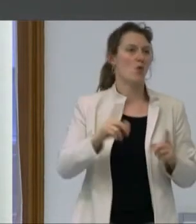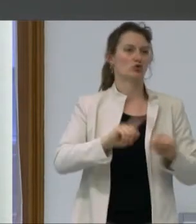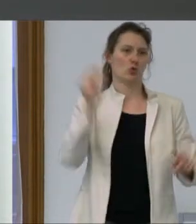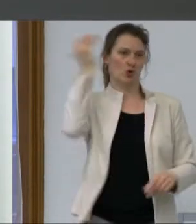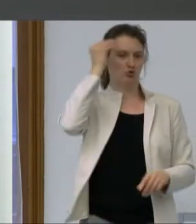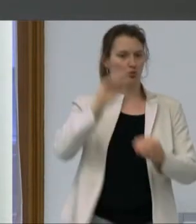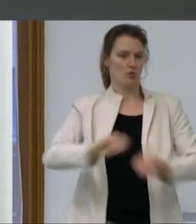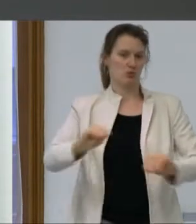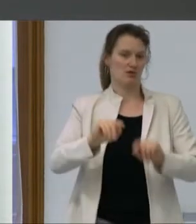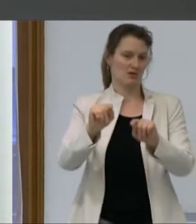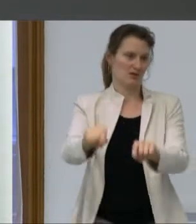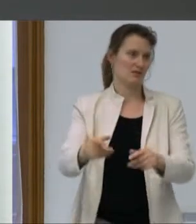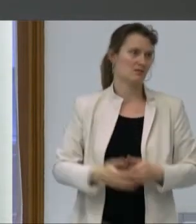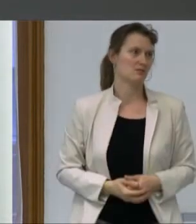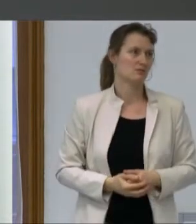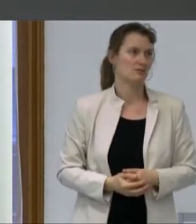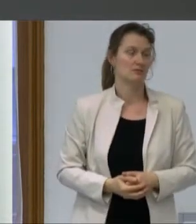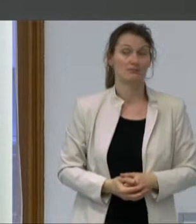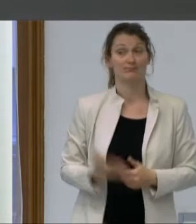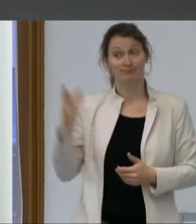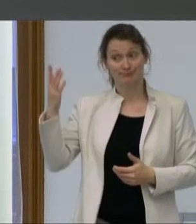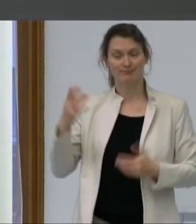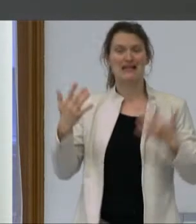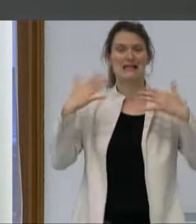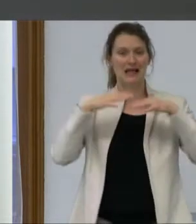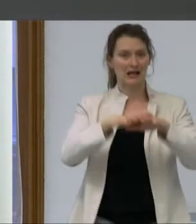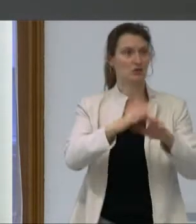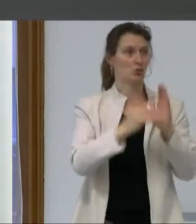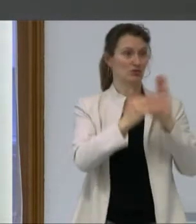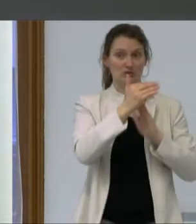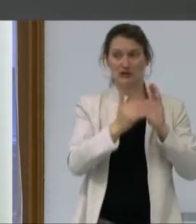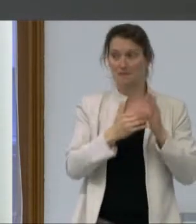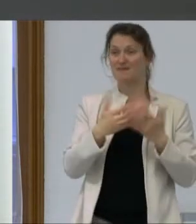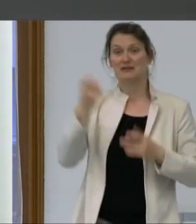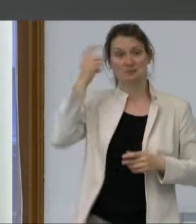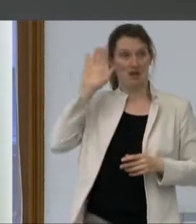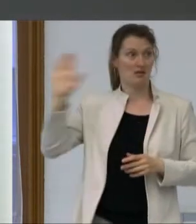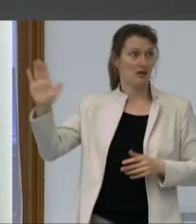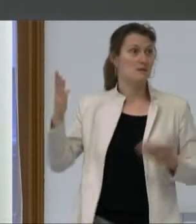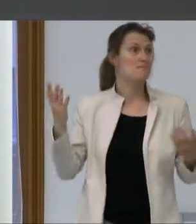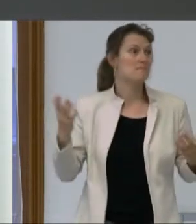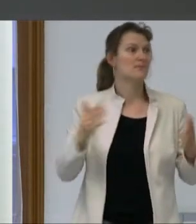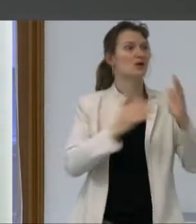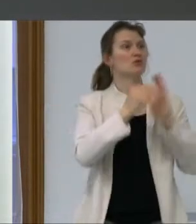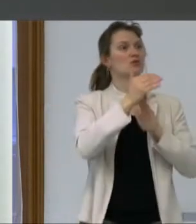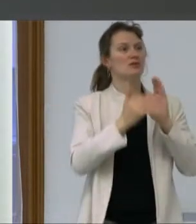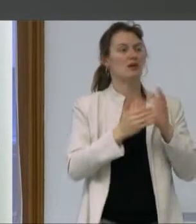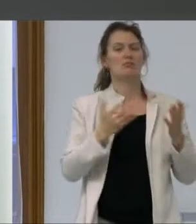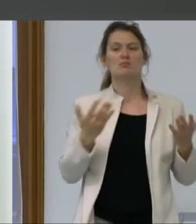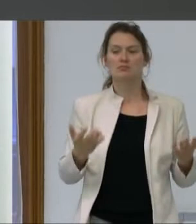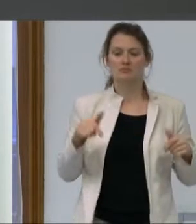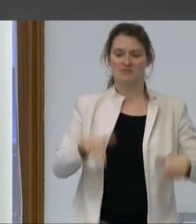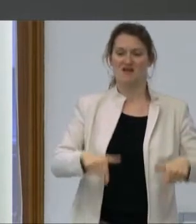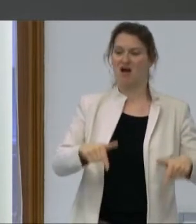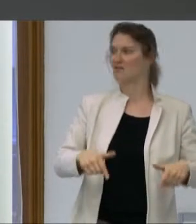wird. Mit dem Multitrack-System oder der Integration meint die European Agency ein System, wie wir es vielleicht auch hier in